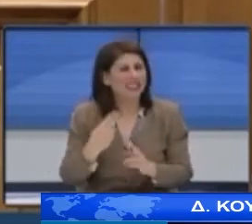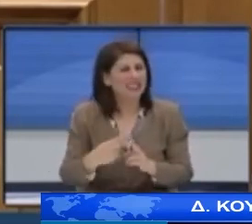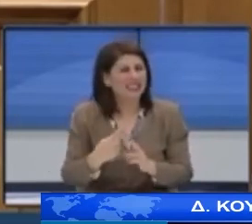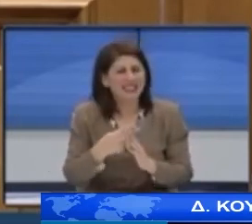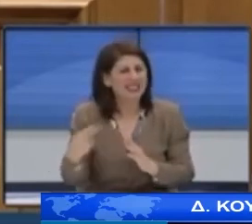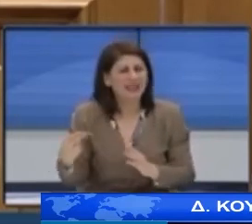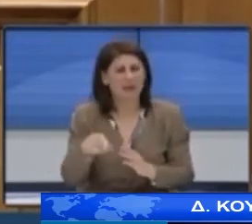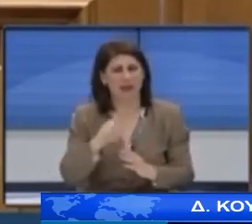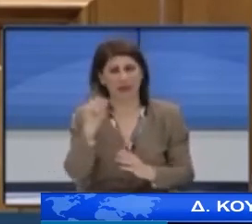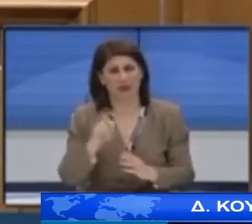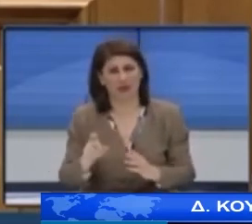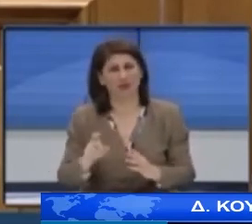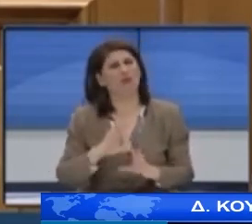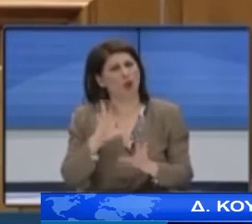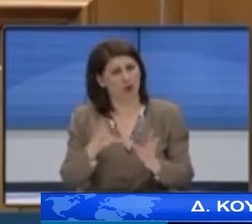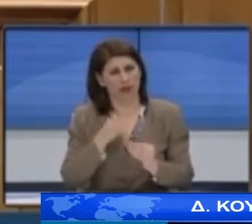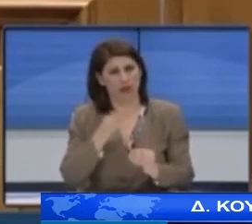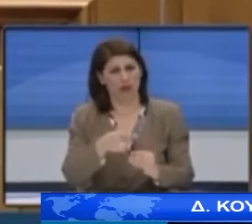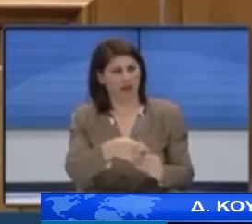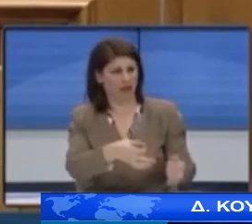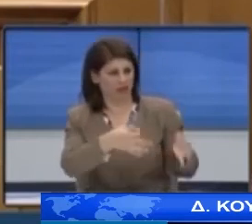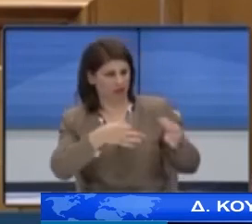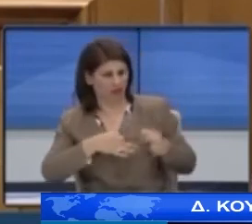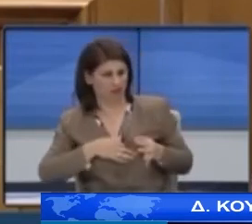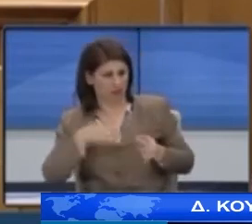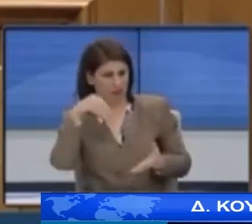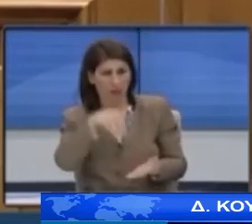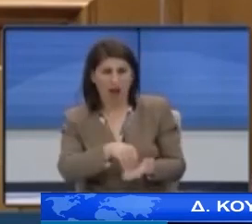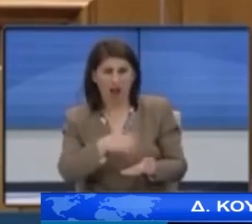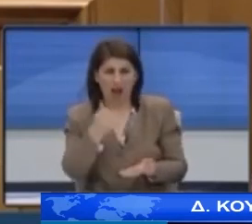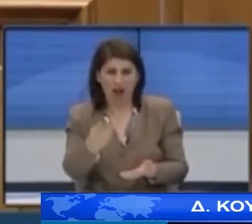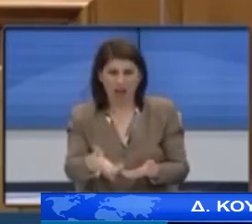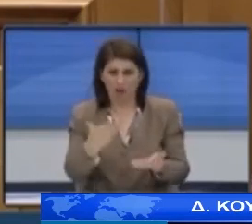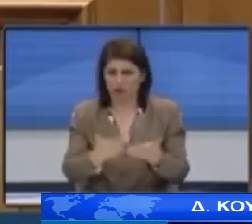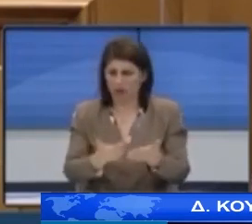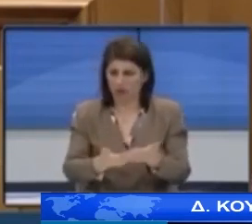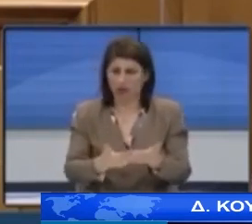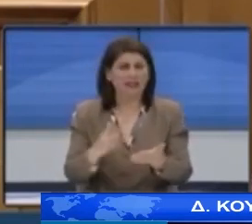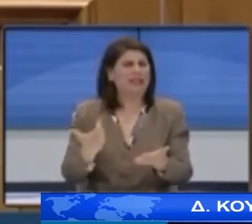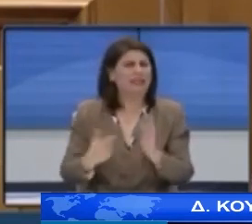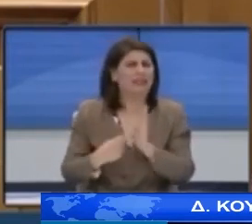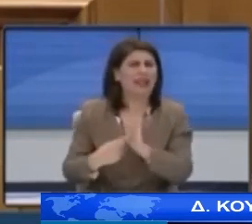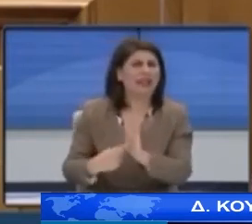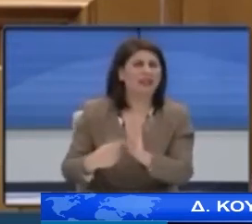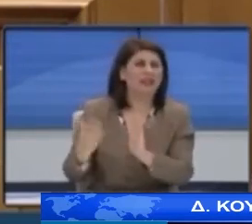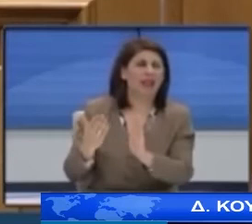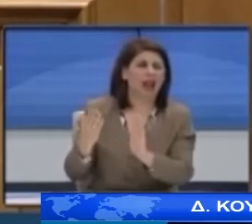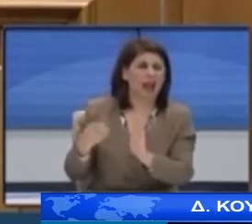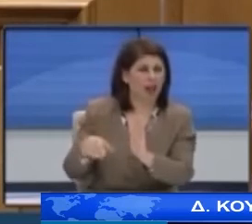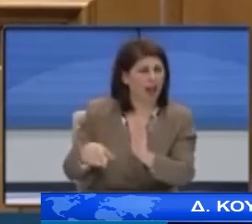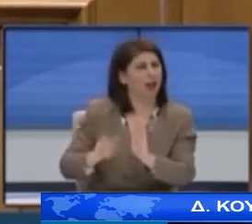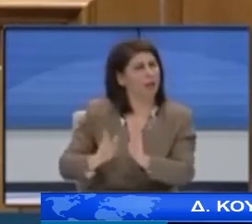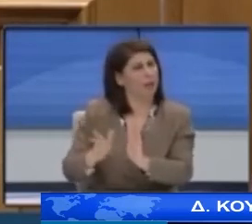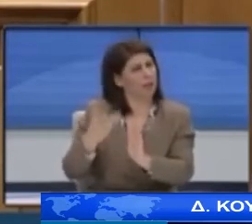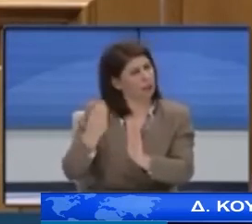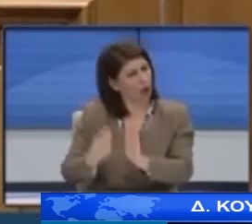ζωή τους. Εσείς βέβαια μας αραδιάζετε για μια ακόμη φορά νούμερα, στοιχεία, για να μας δείξετε ότι τάχα